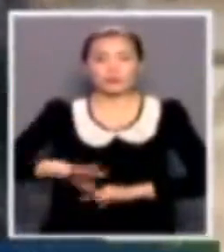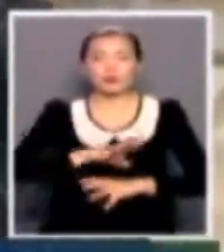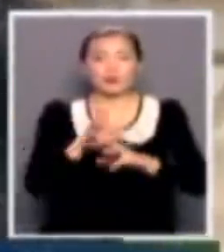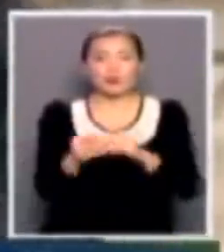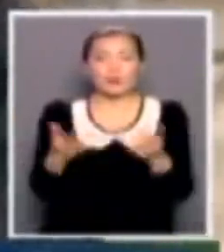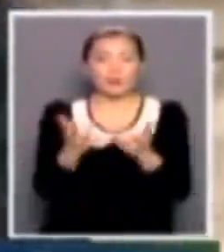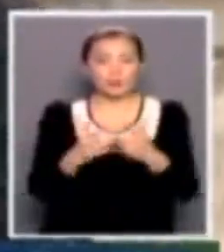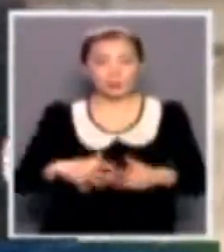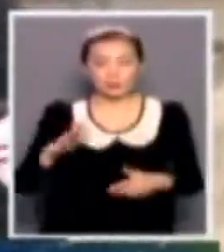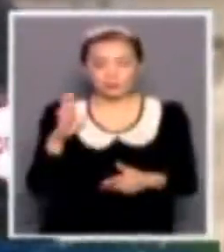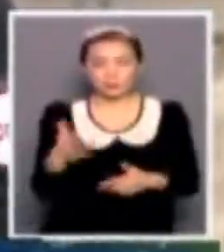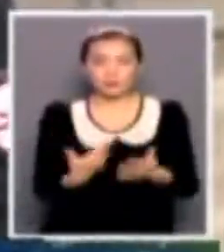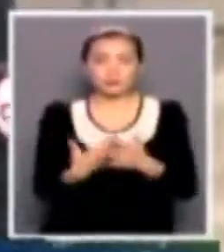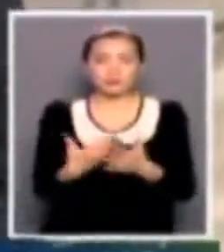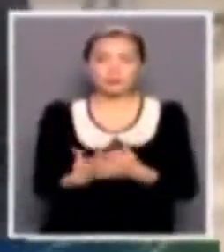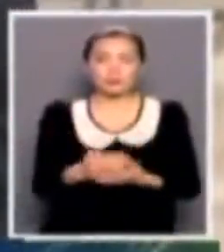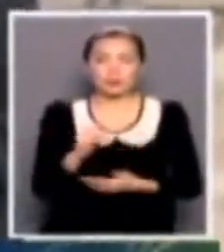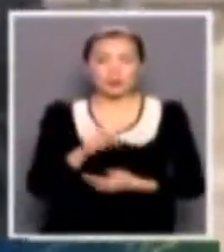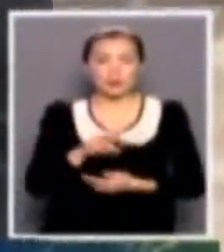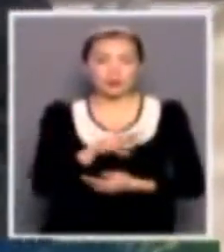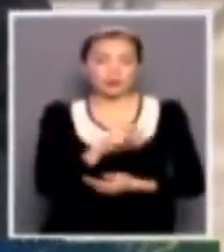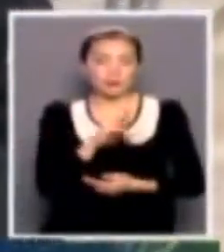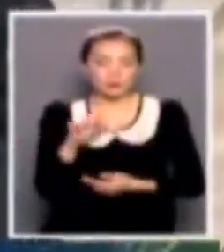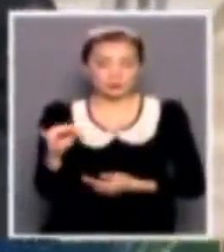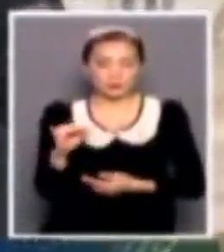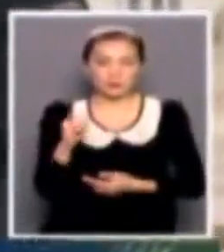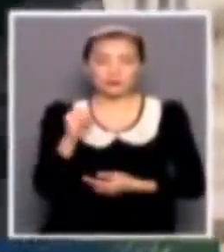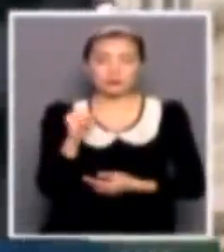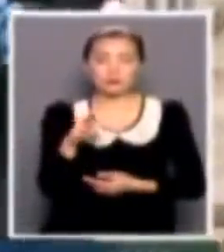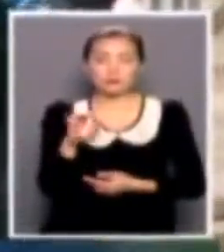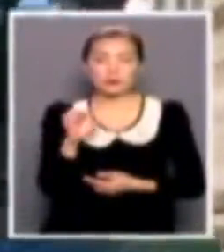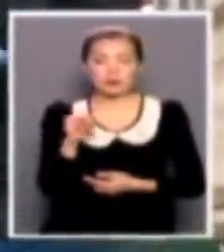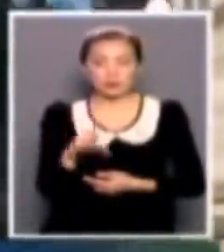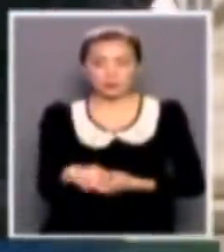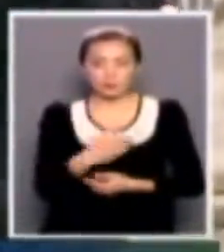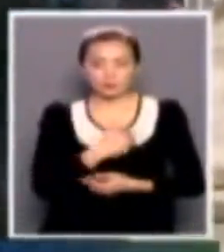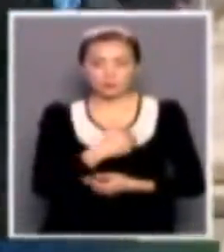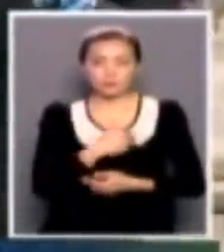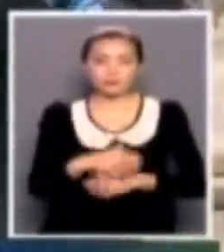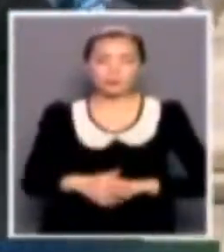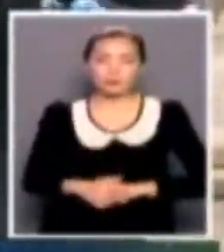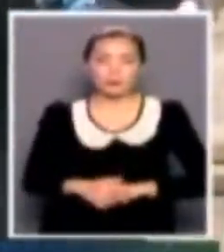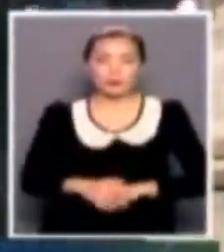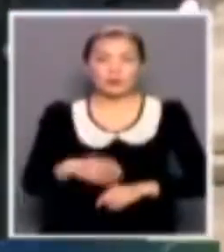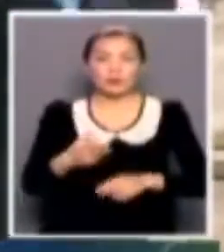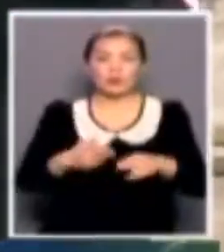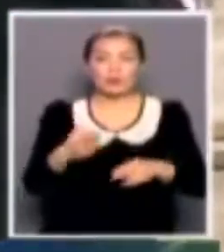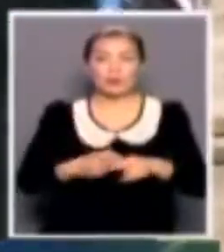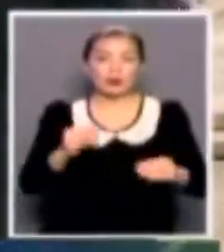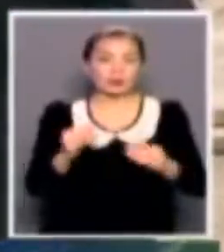да автоматты түрде. Мәселен, Джемини құрылысындағы старт тетігін басатын болсақ, бұл жерде темір